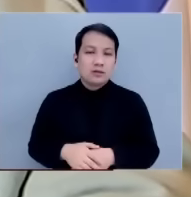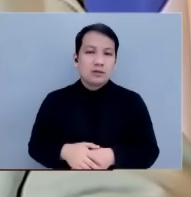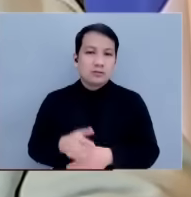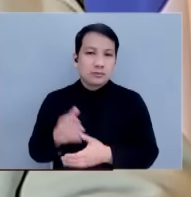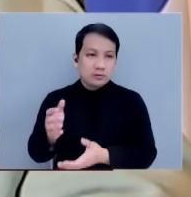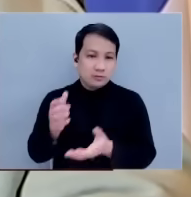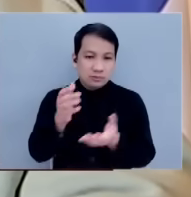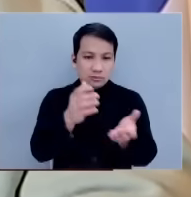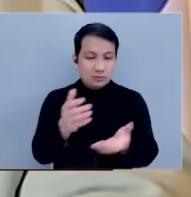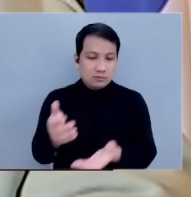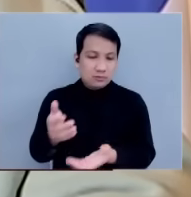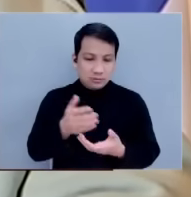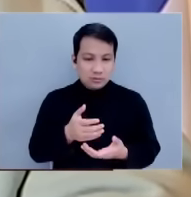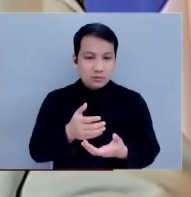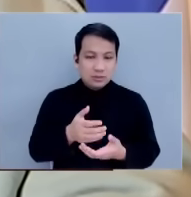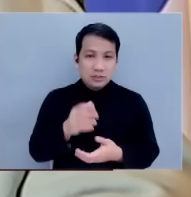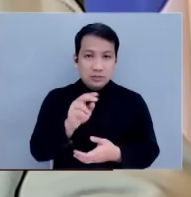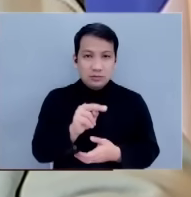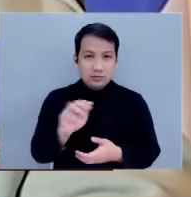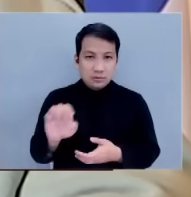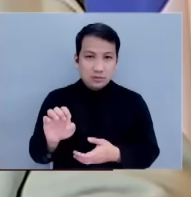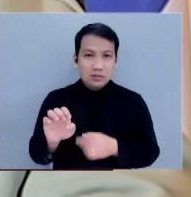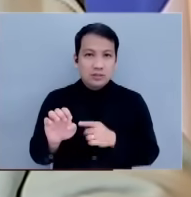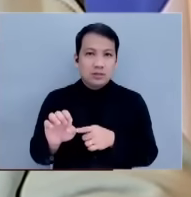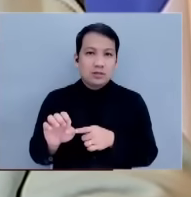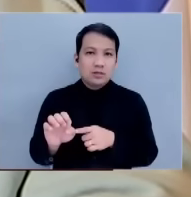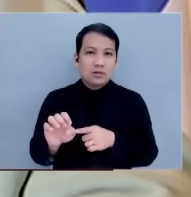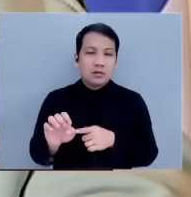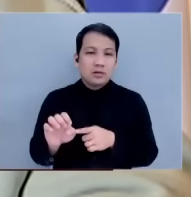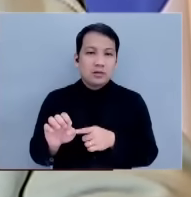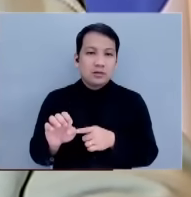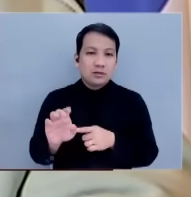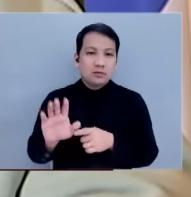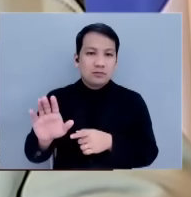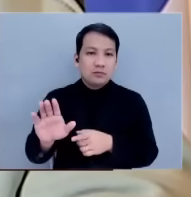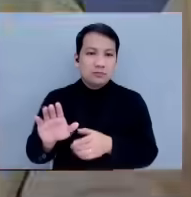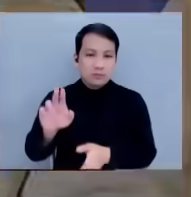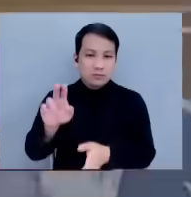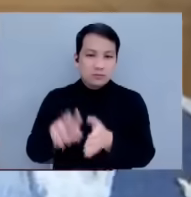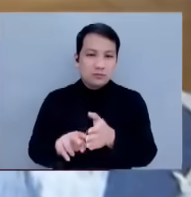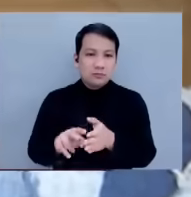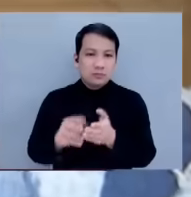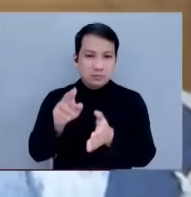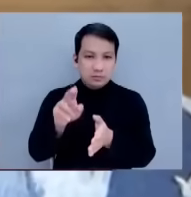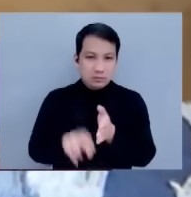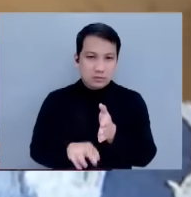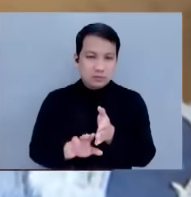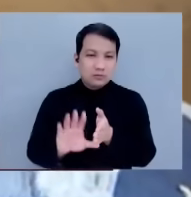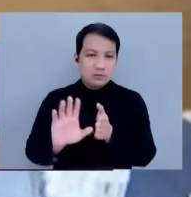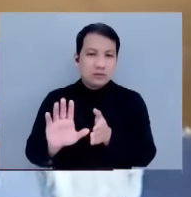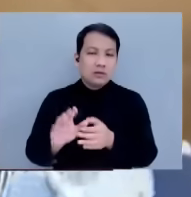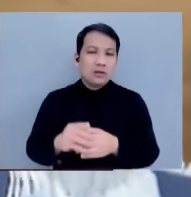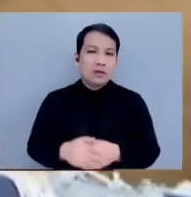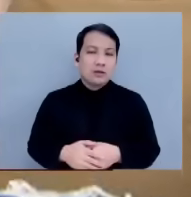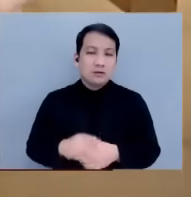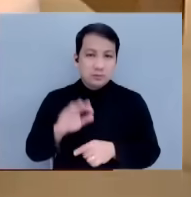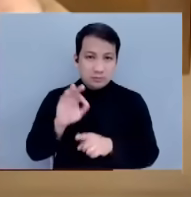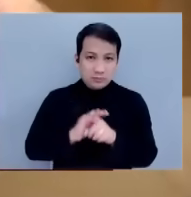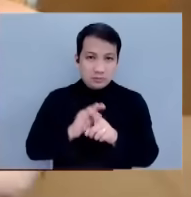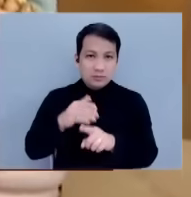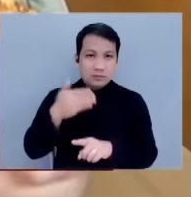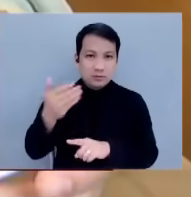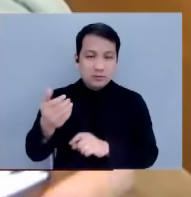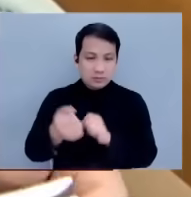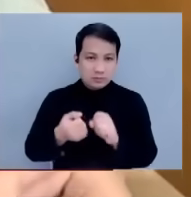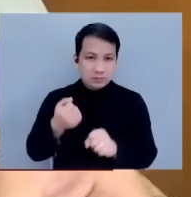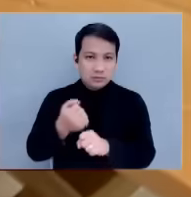sa kabanatuan. Ibuburol din po doon and then ililibing po doon. Pebrero sa susunod na taon, babalik si